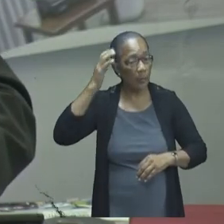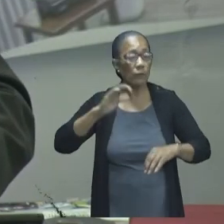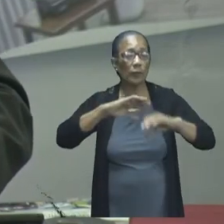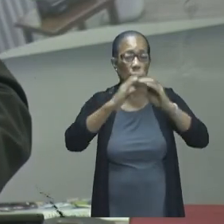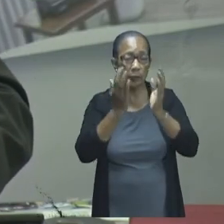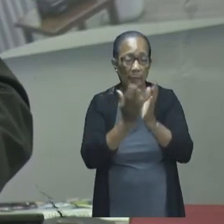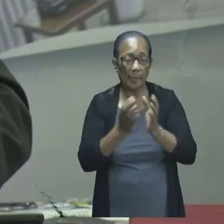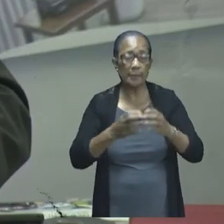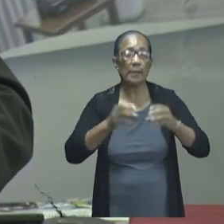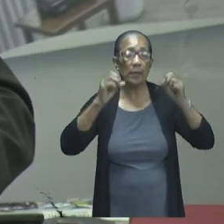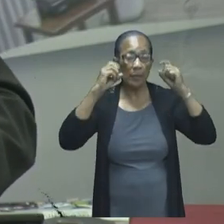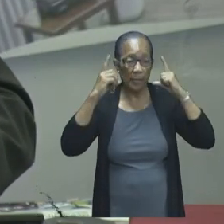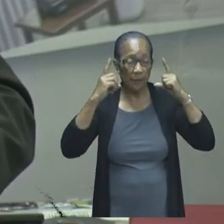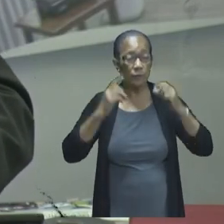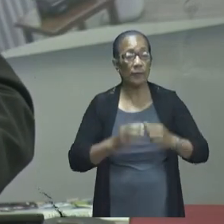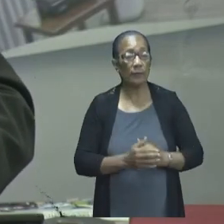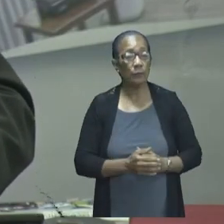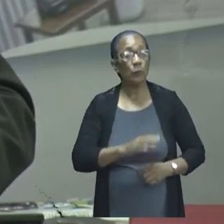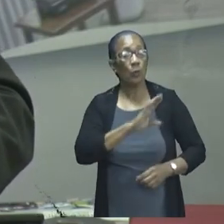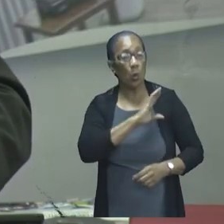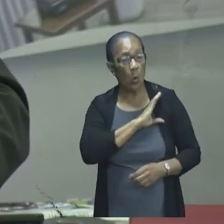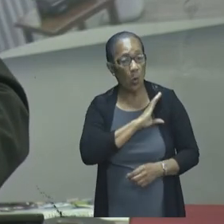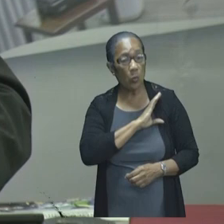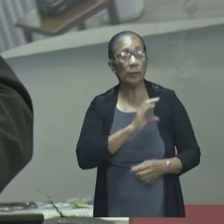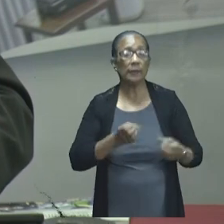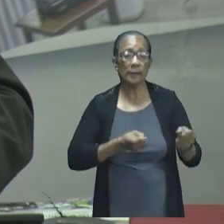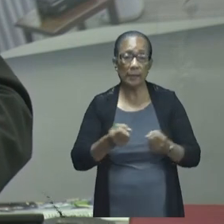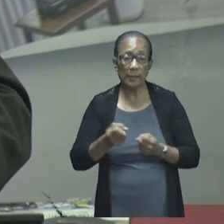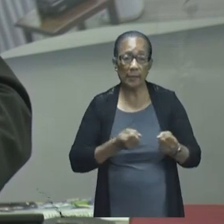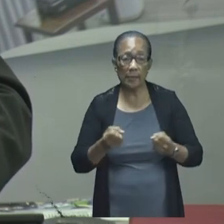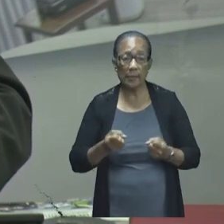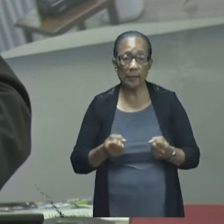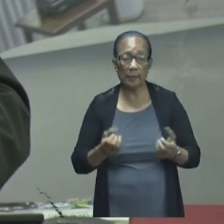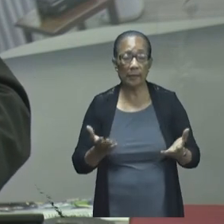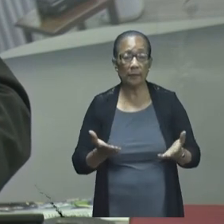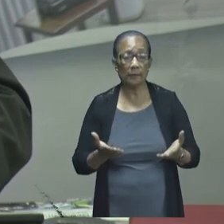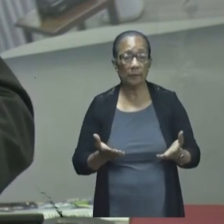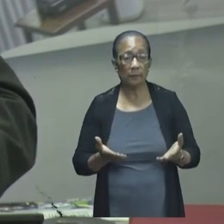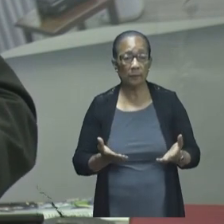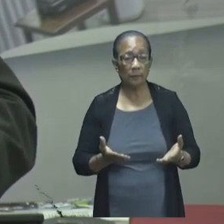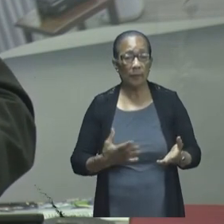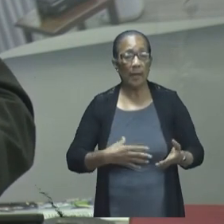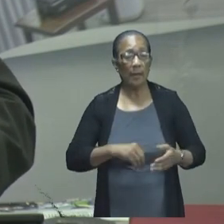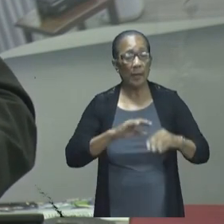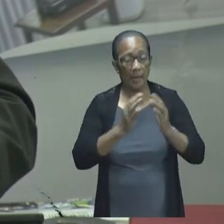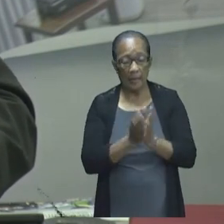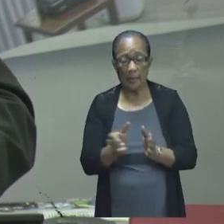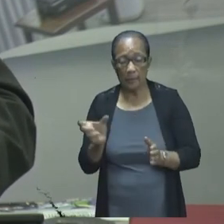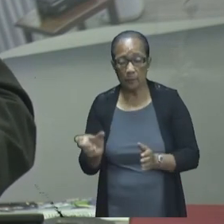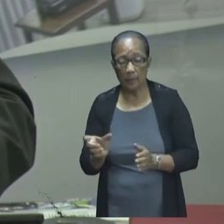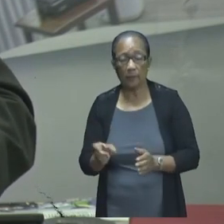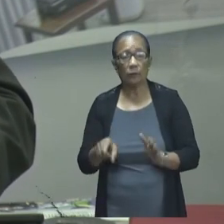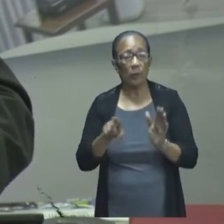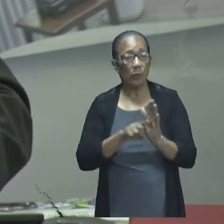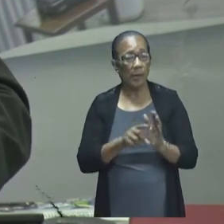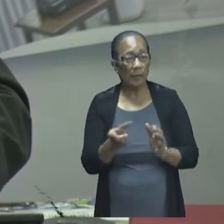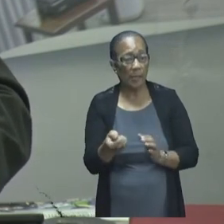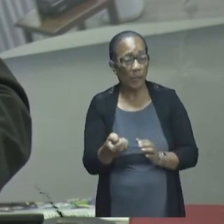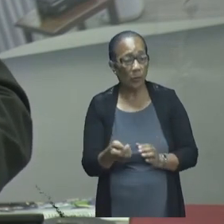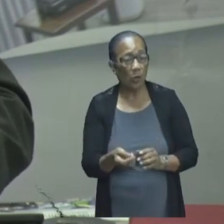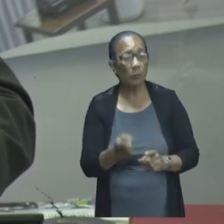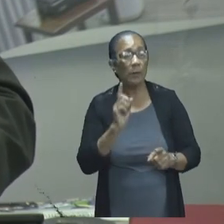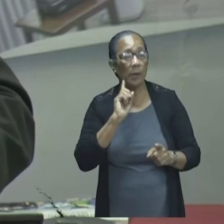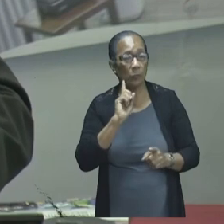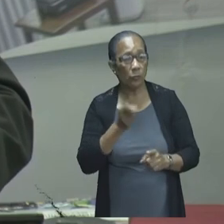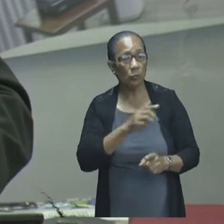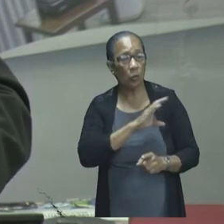onderdeel van is ook de onder de regering is om liever een al die aspecten van die waarden en normen maar dat moet ook